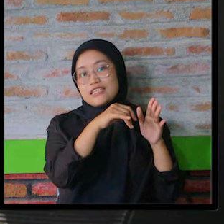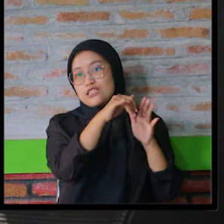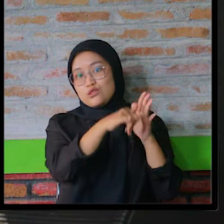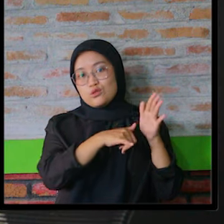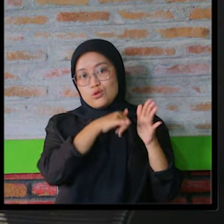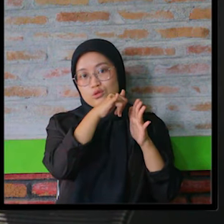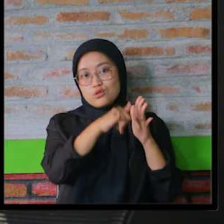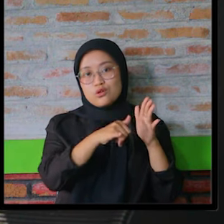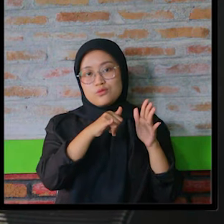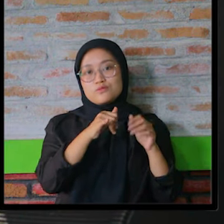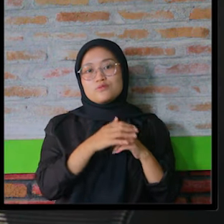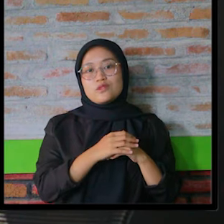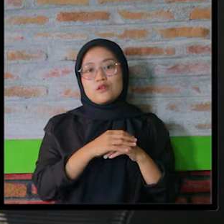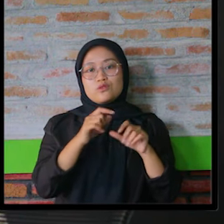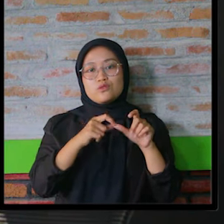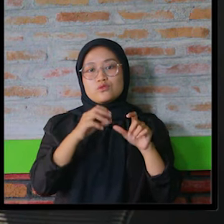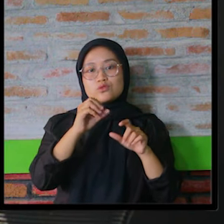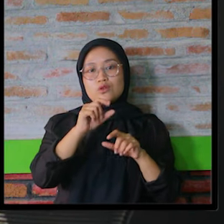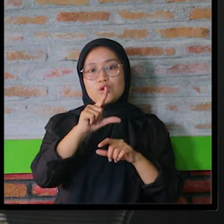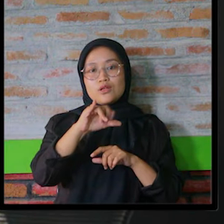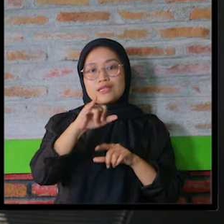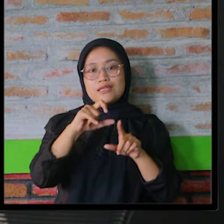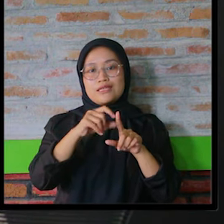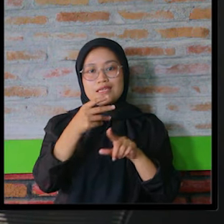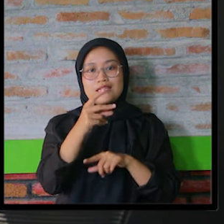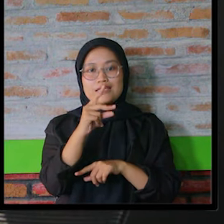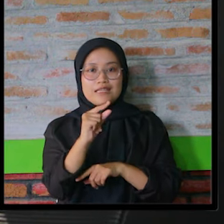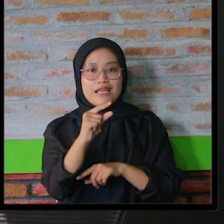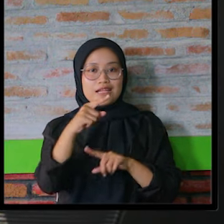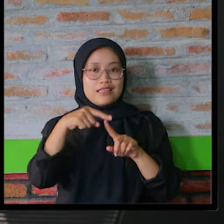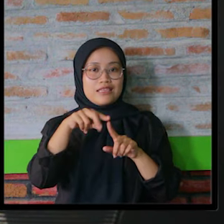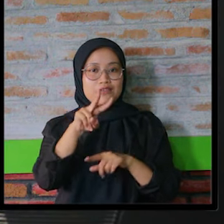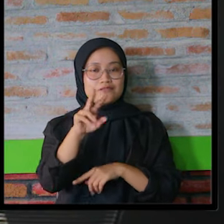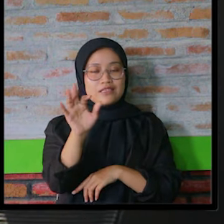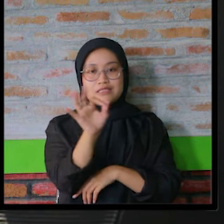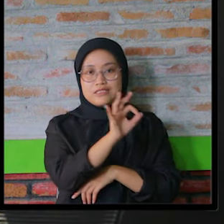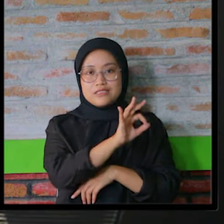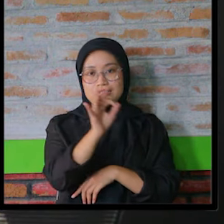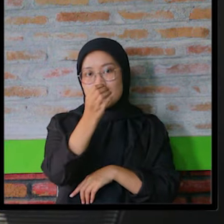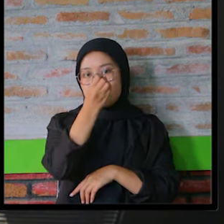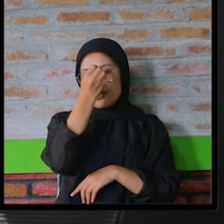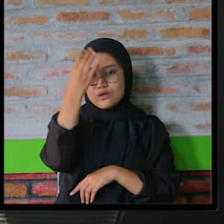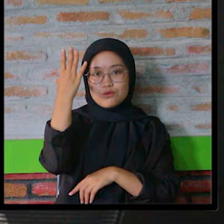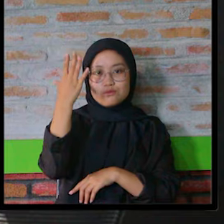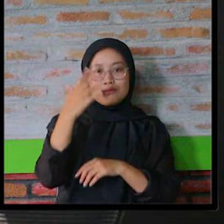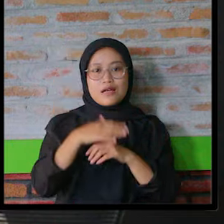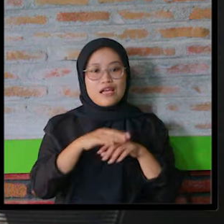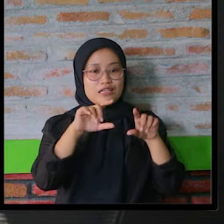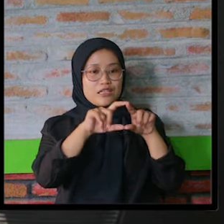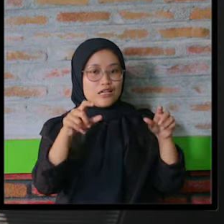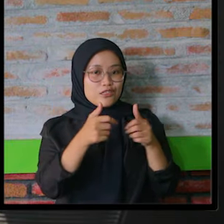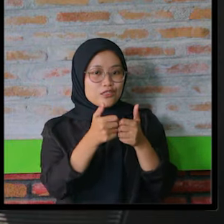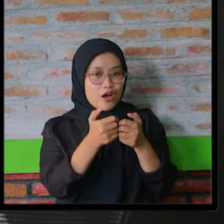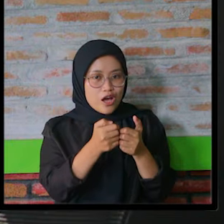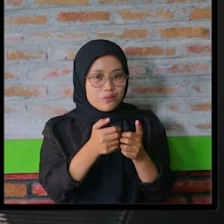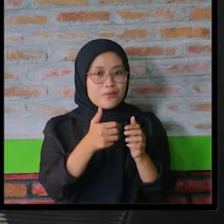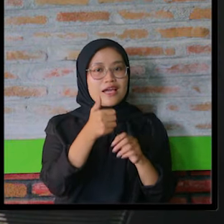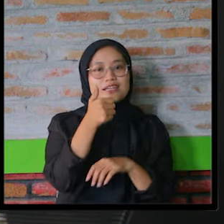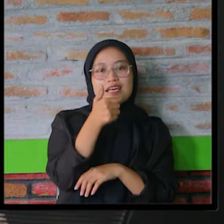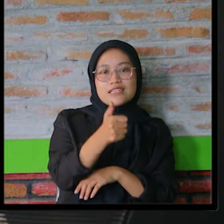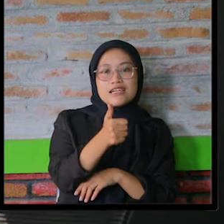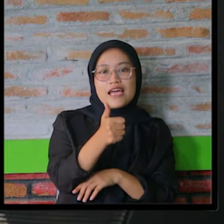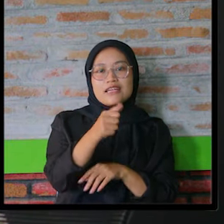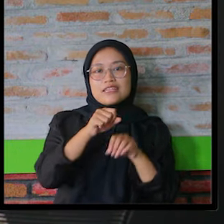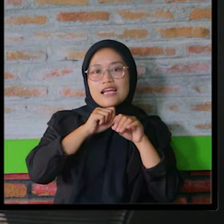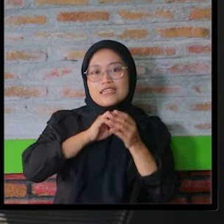jangan lupa untuk eh komen like dan share Terima kasih mohon maaf jika ada